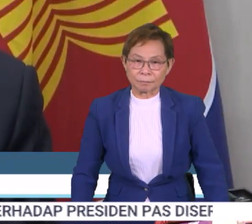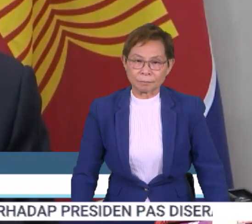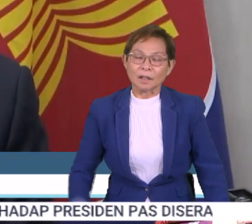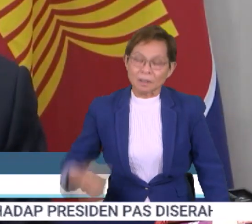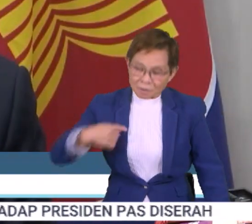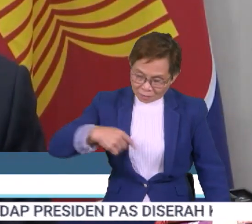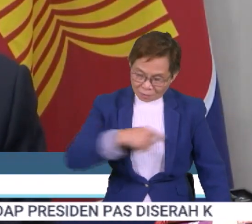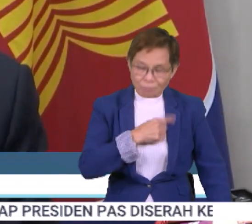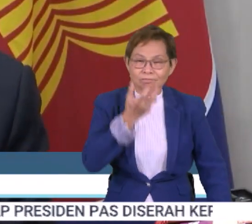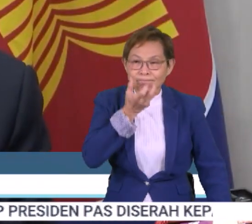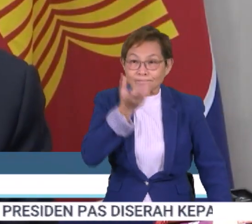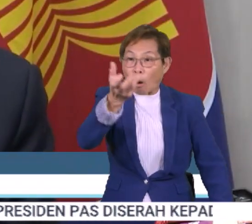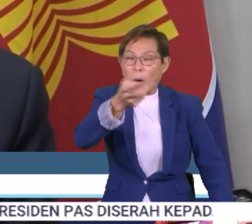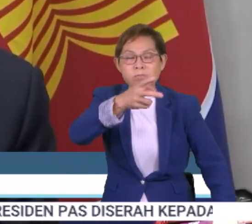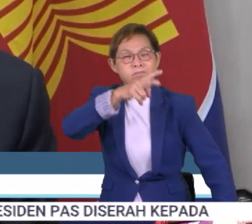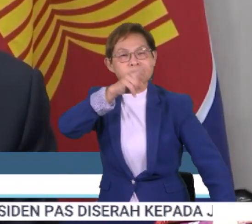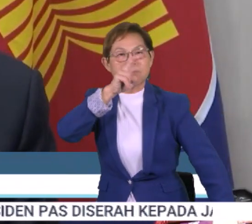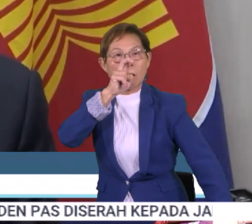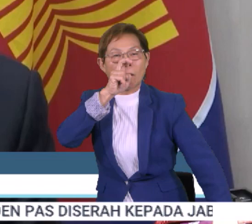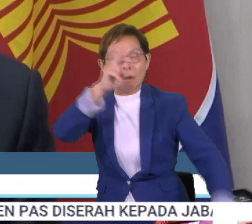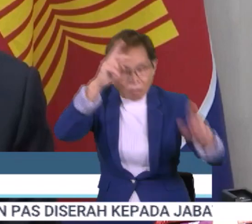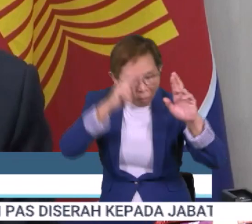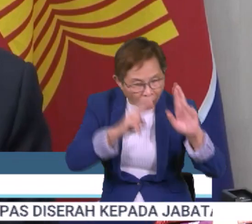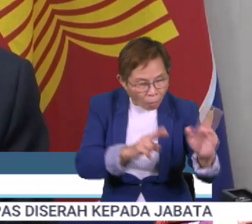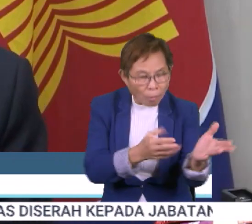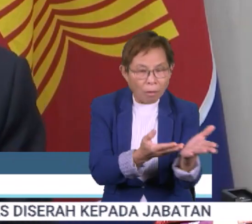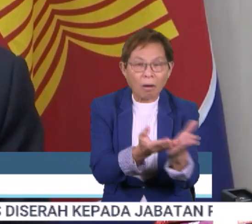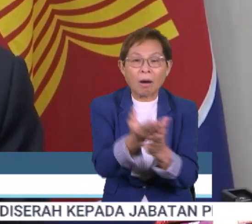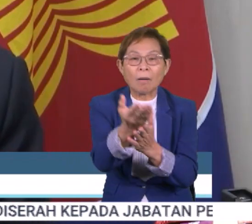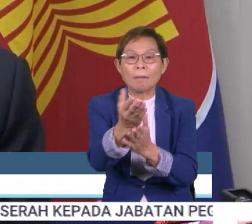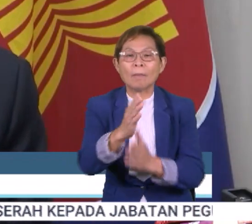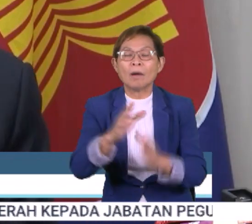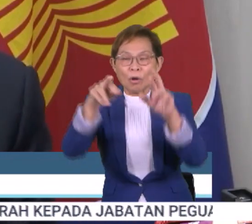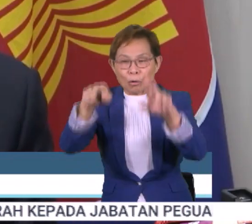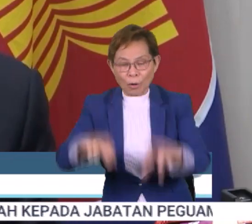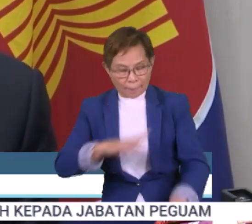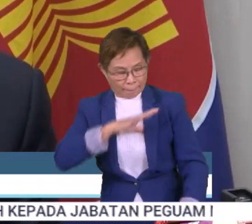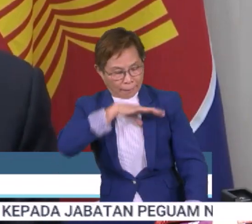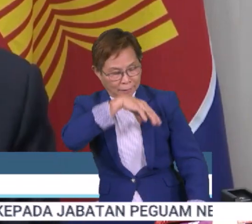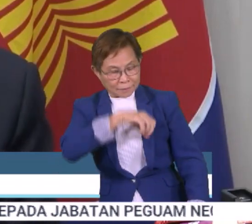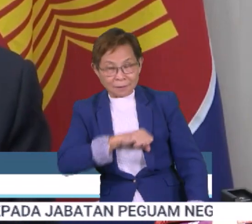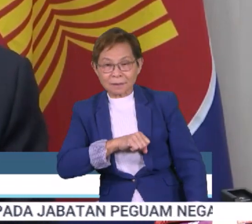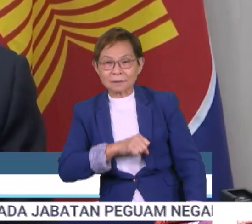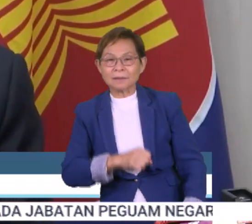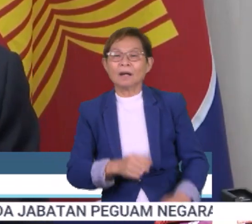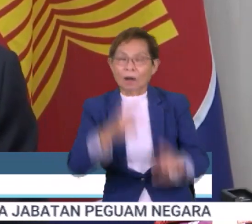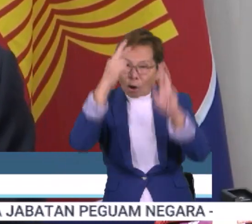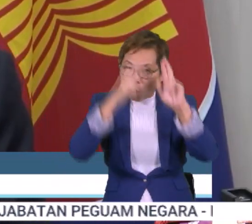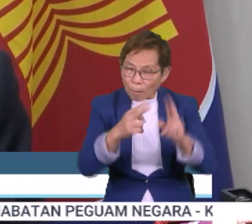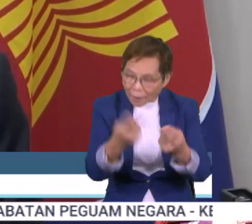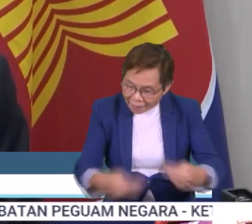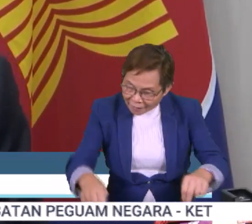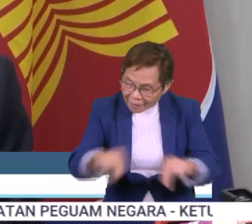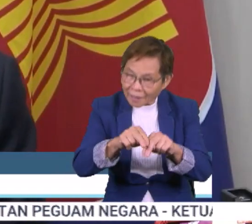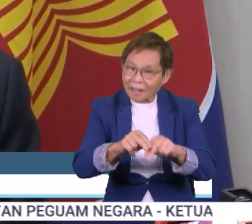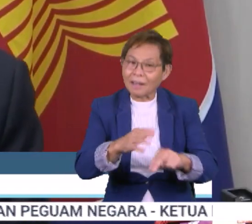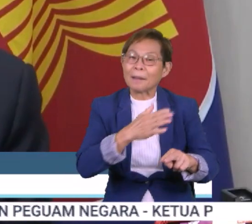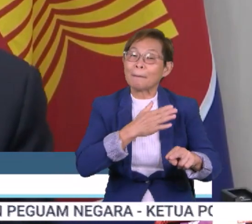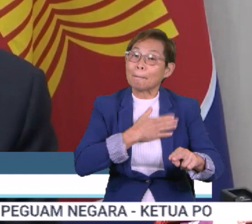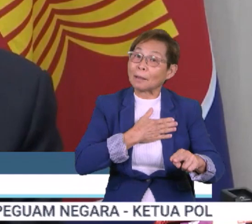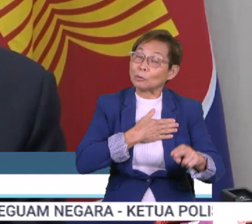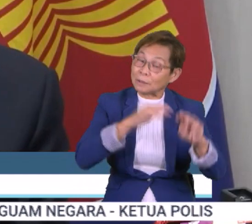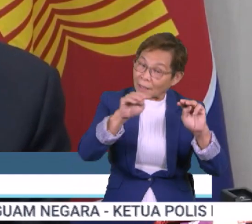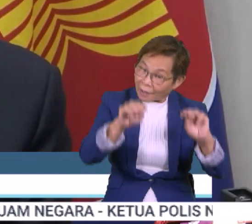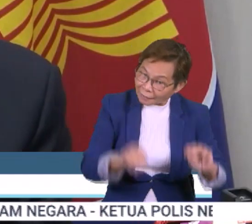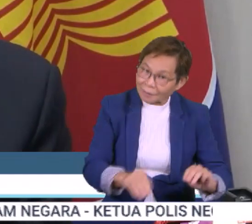Jadi kita suarakan dengan tegas, hormat hak rakyat Palestin, hormat nilai kemanusiaan, hormat hak